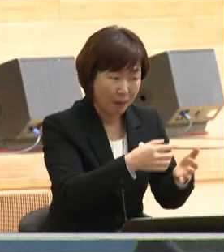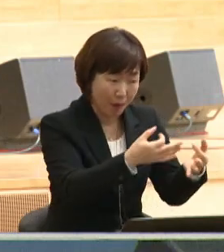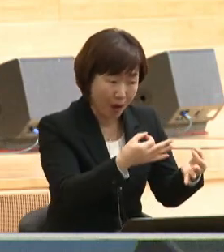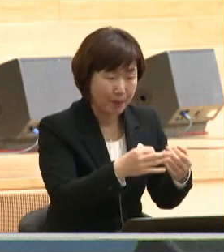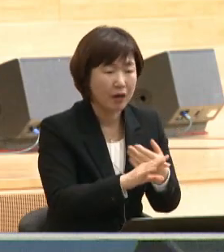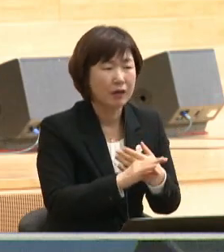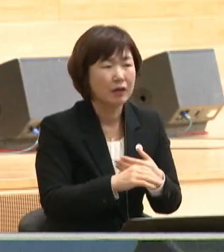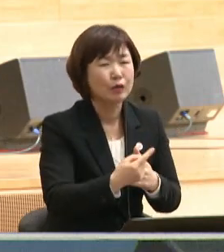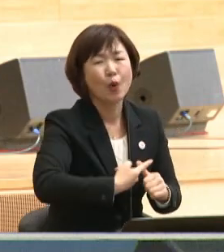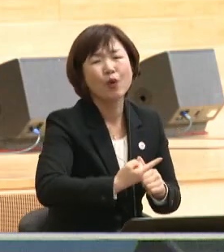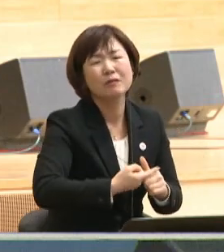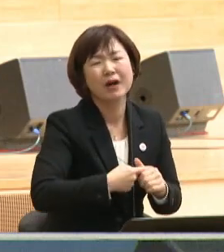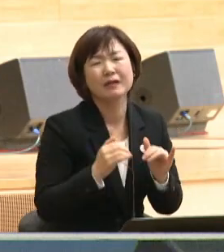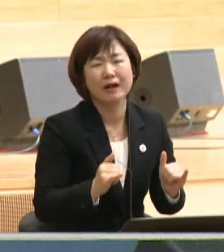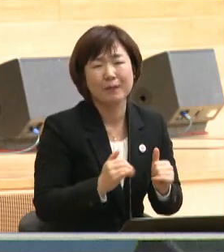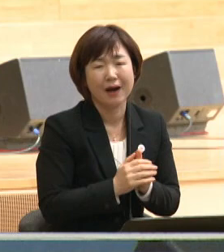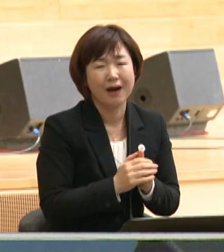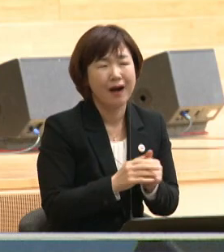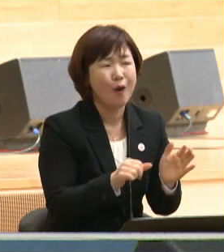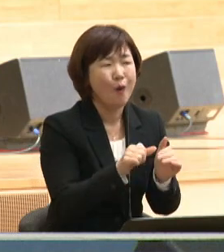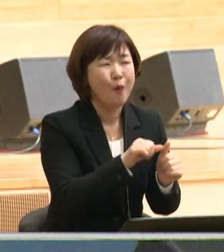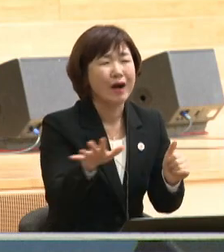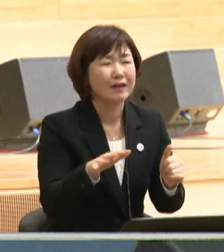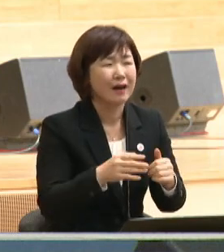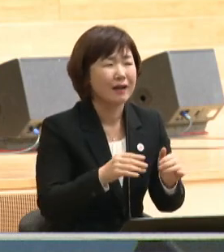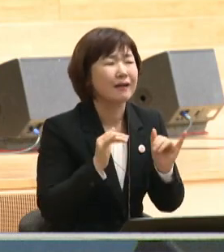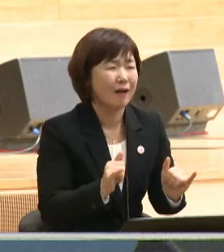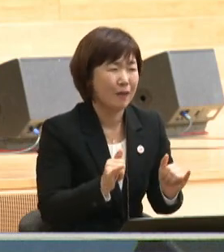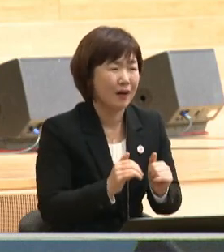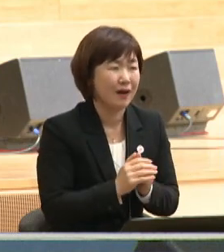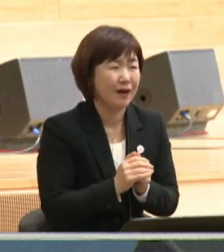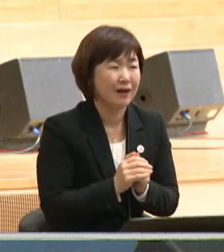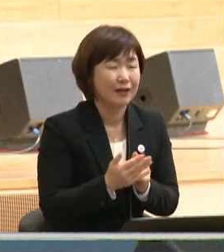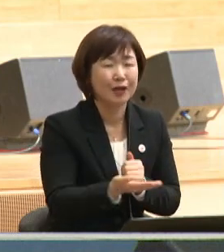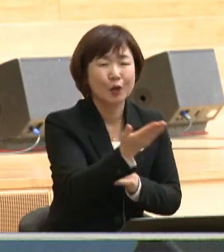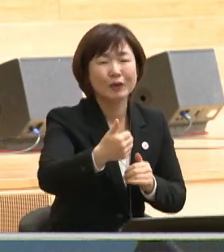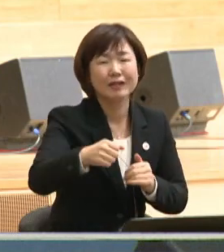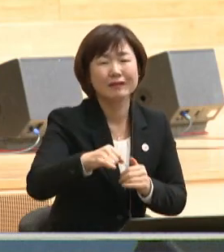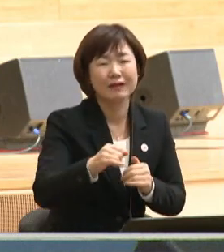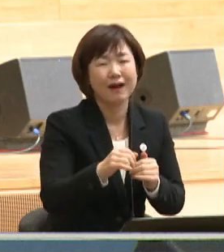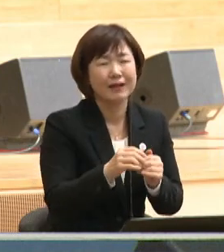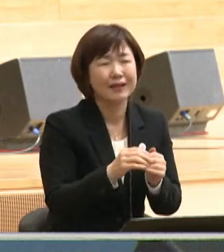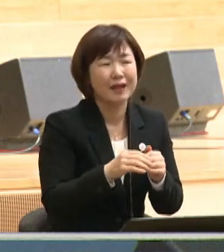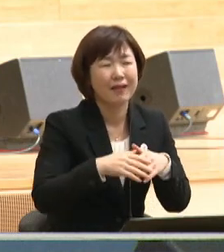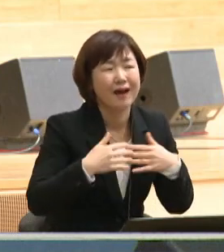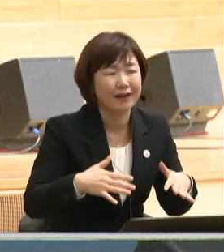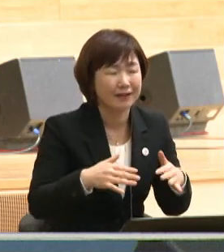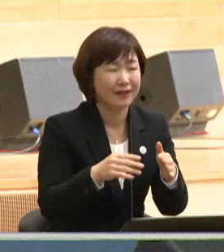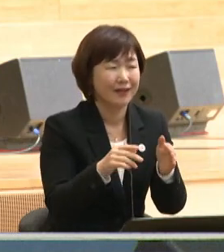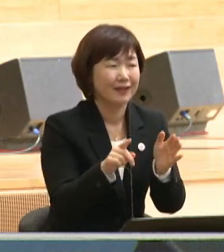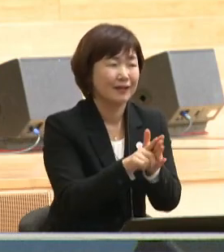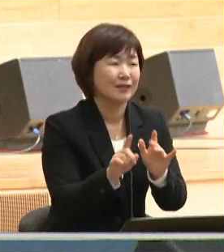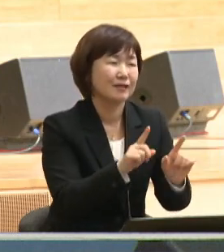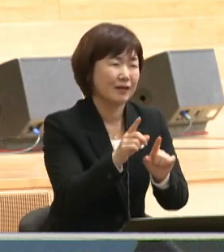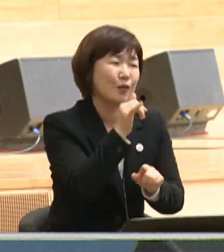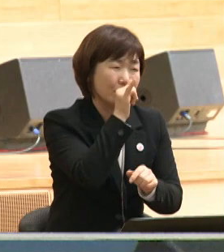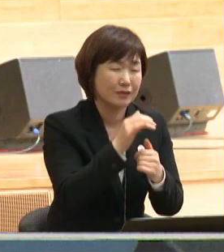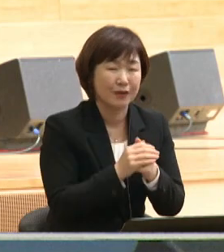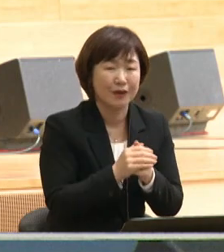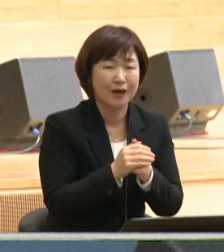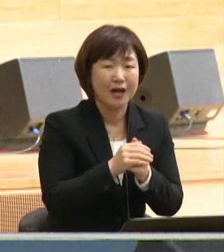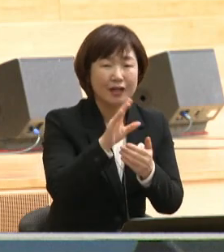받을까봐 왕따 당할까봐 그렇게 여러분들의 자녀들이 학교에서 신앙생활을 하고 있어요 그리스도의 병사는 커녕